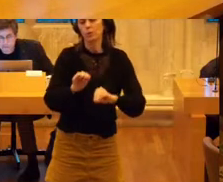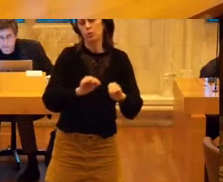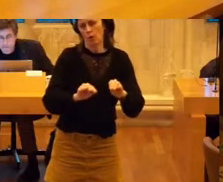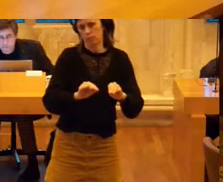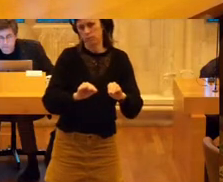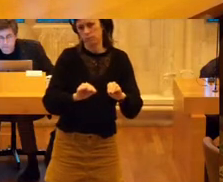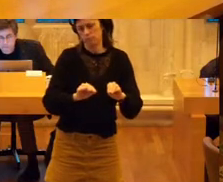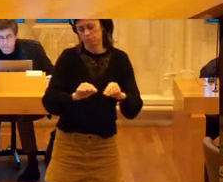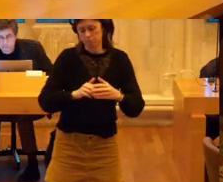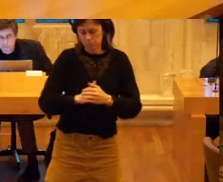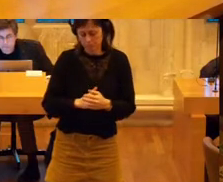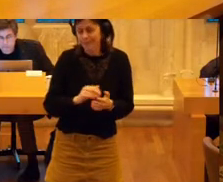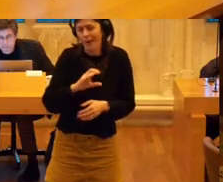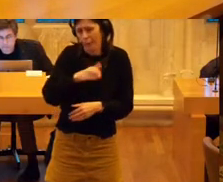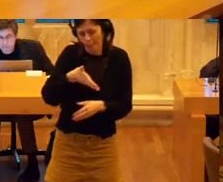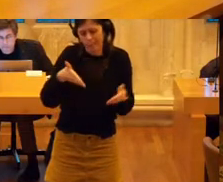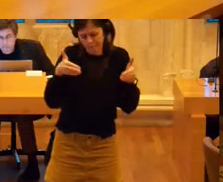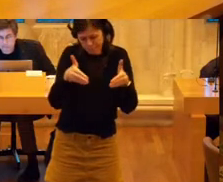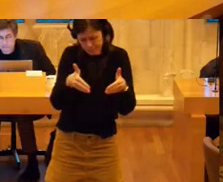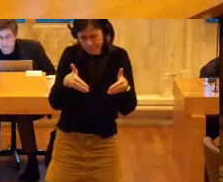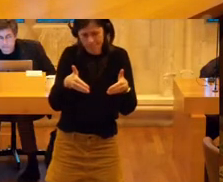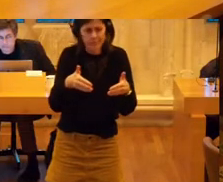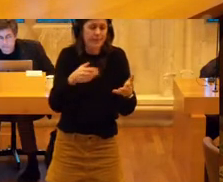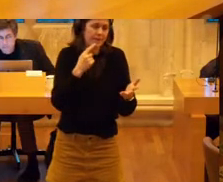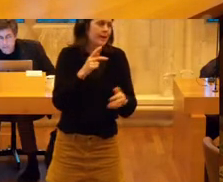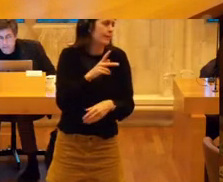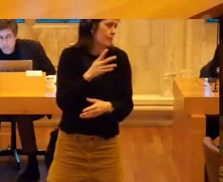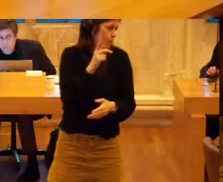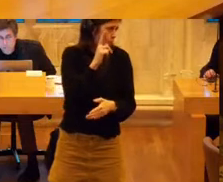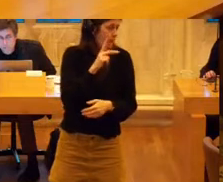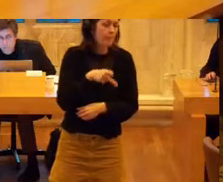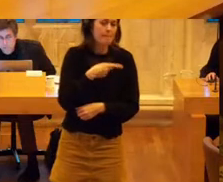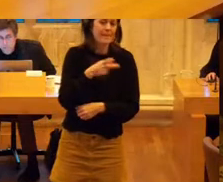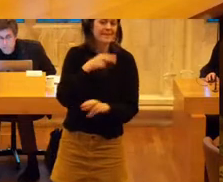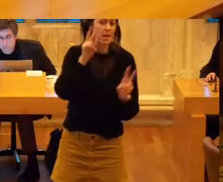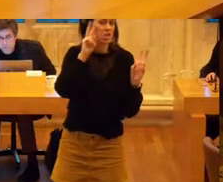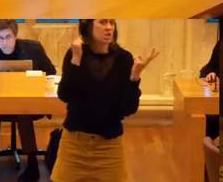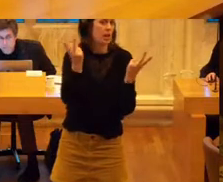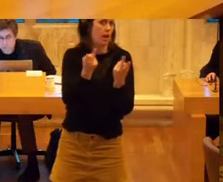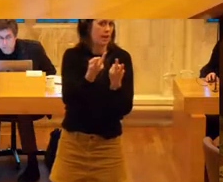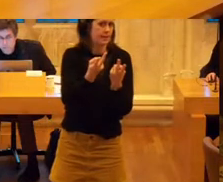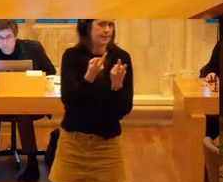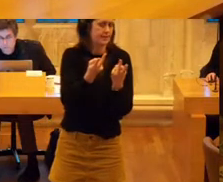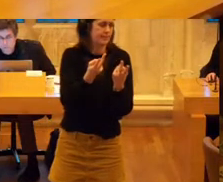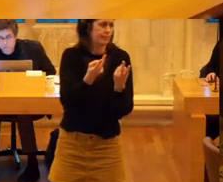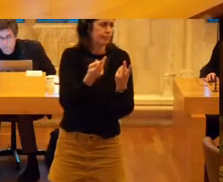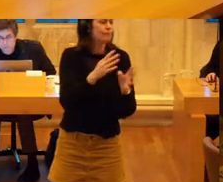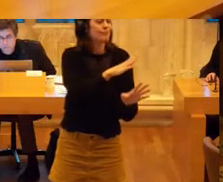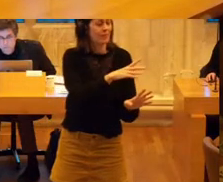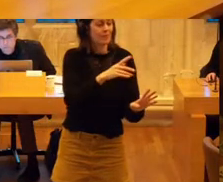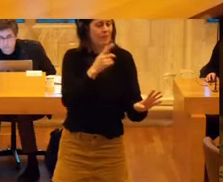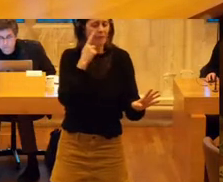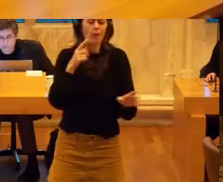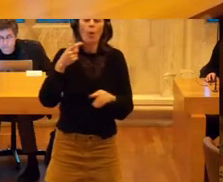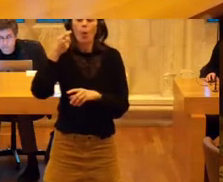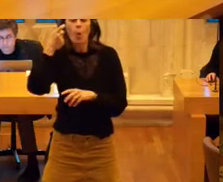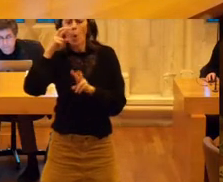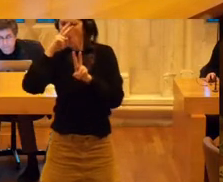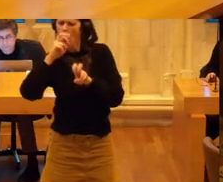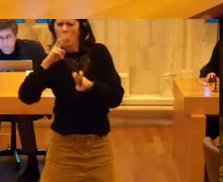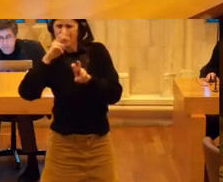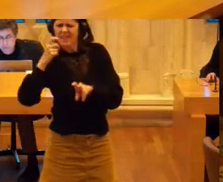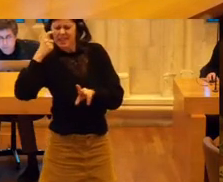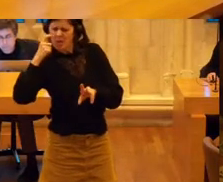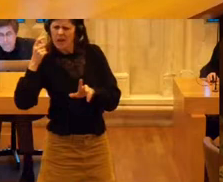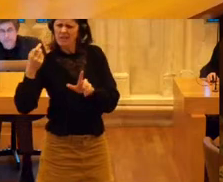Caen, à savoir les médecins généralistes. Comme vous le verrez dans l'audit,